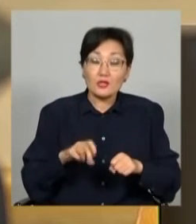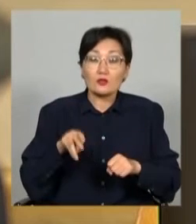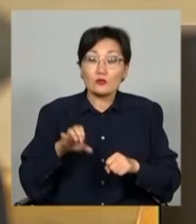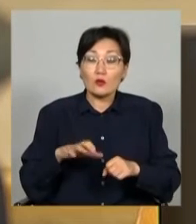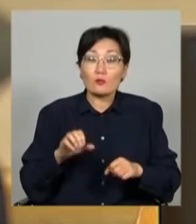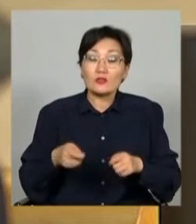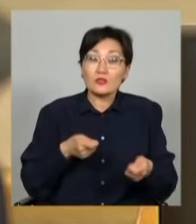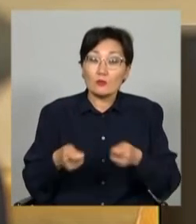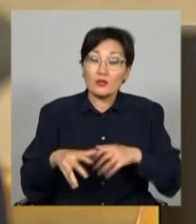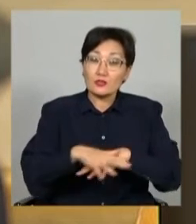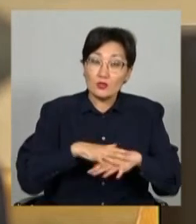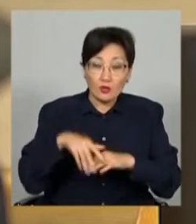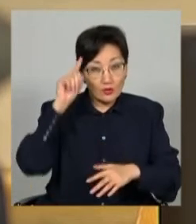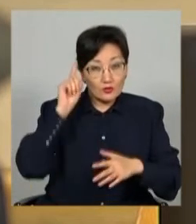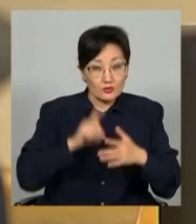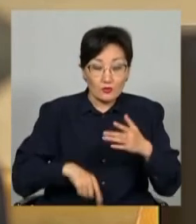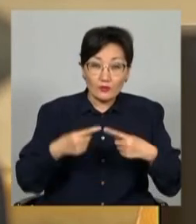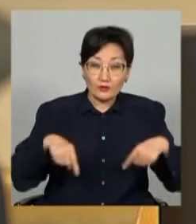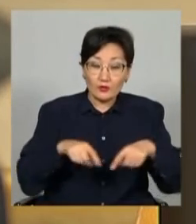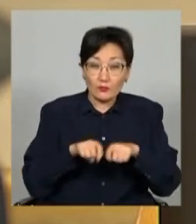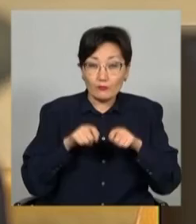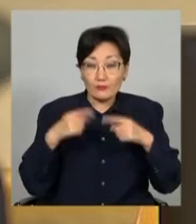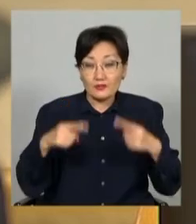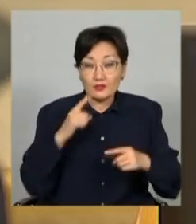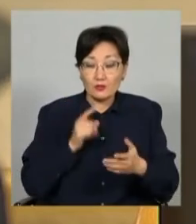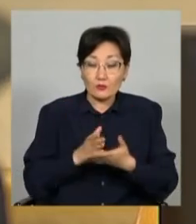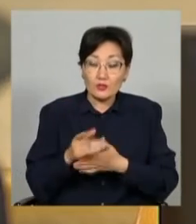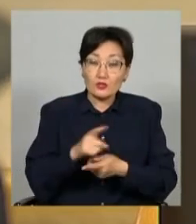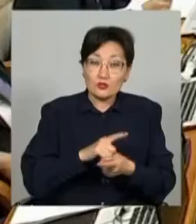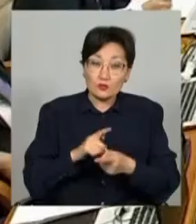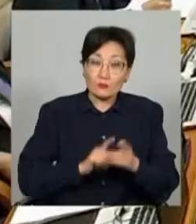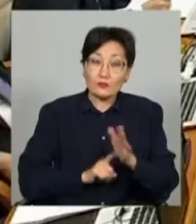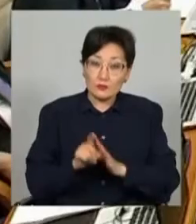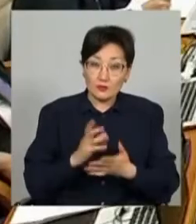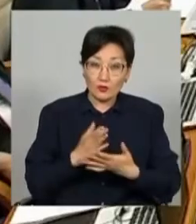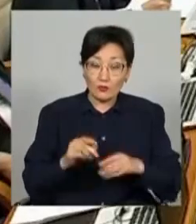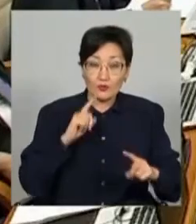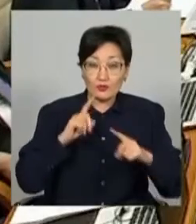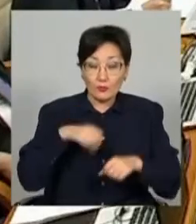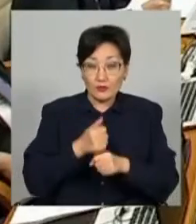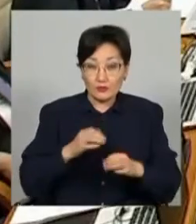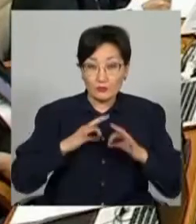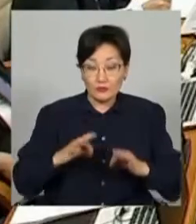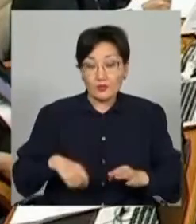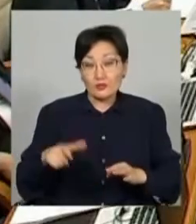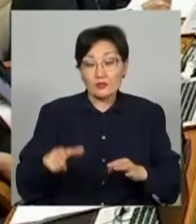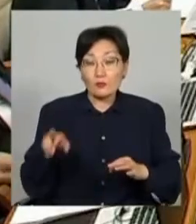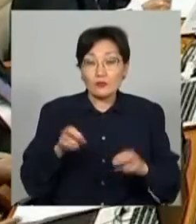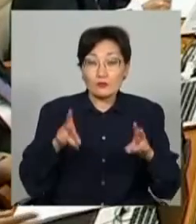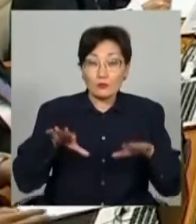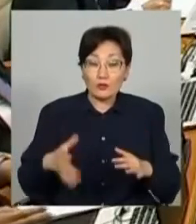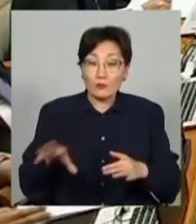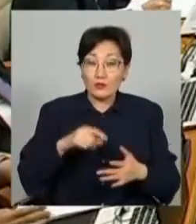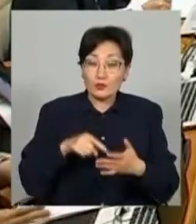билікке келуімен халықтың сенім орталығы құрылып, басқа да саяси реформалар жүргізіле бастады. Отырыста бас прокурор қаңтар оқиғасына қатысты